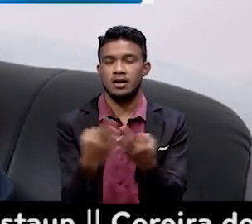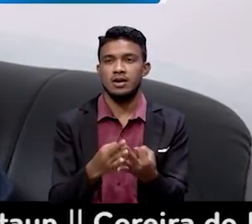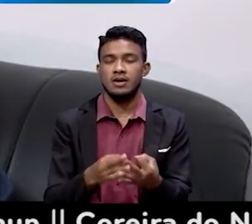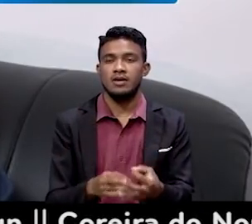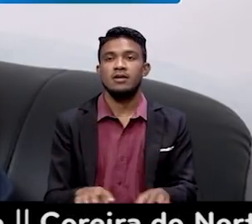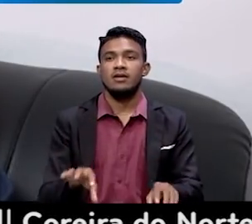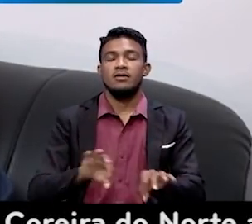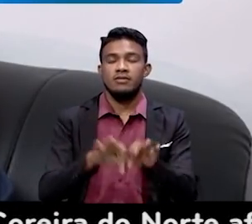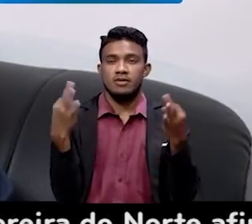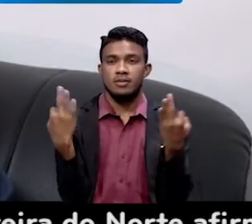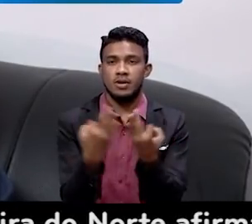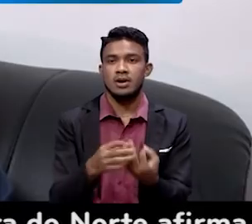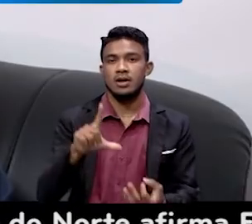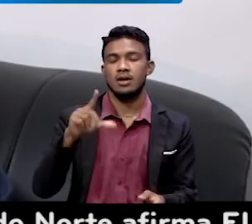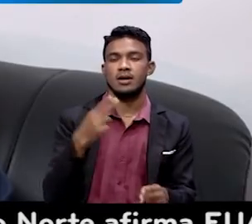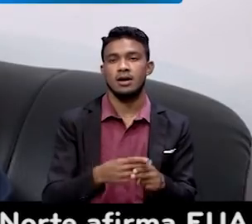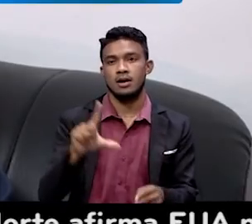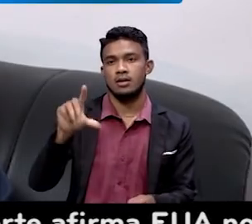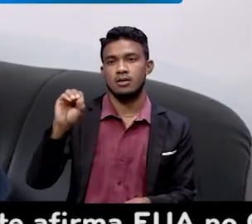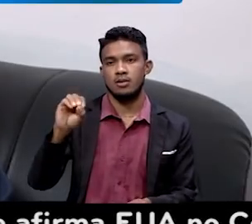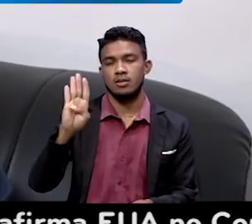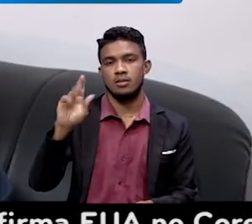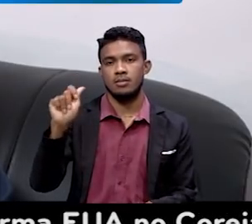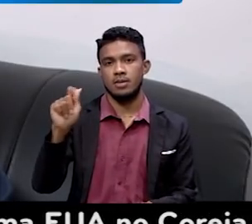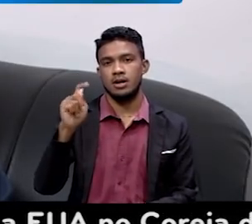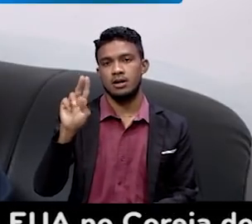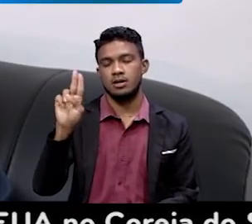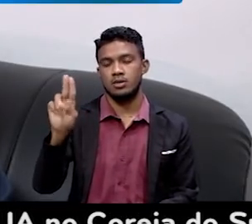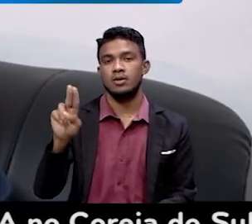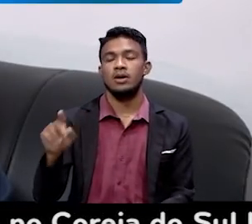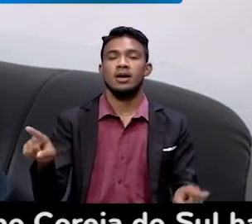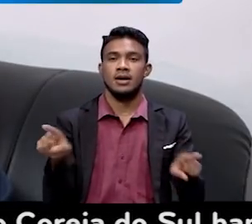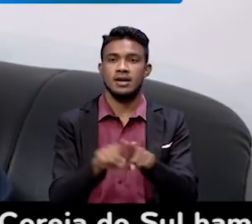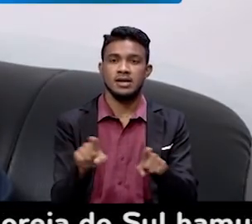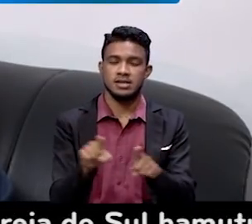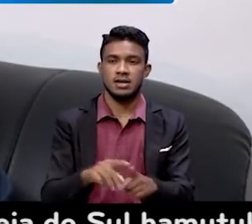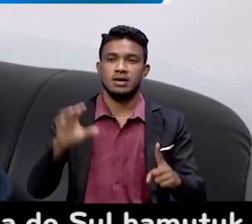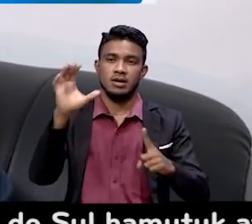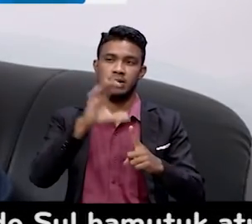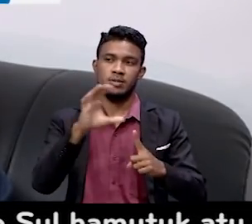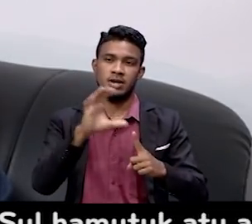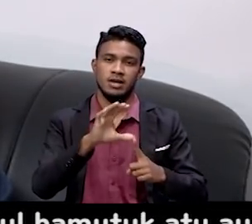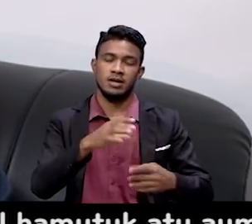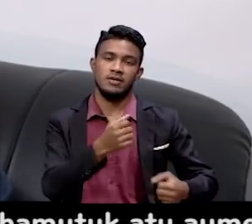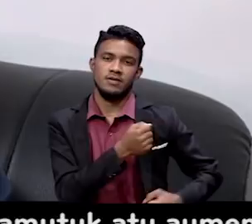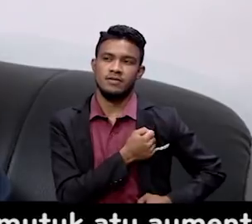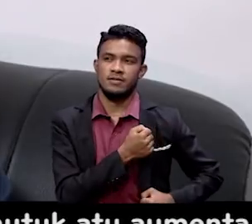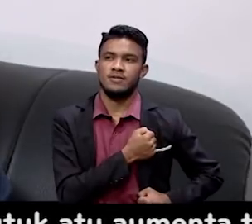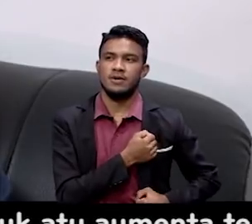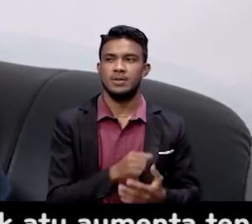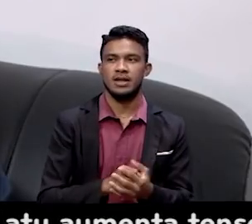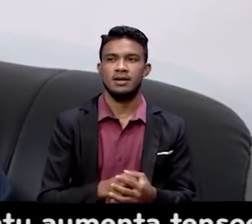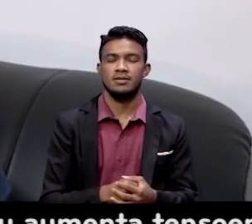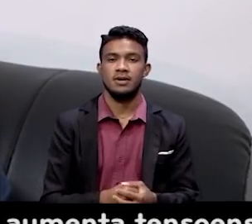Lobato mos sai comandante batalhão